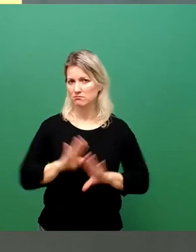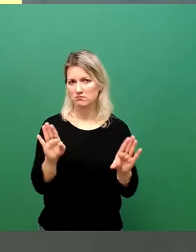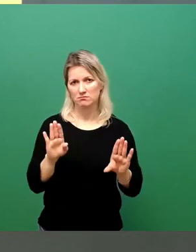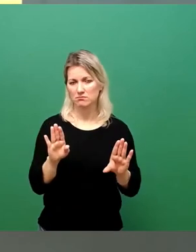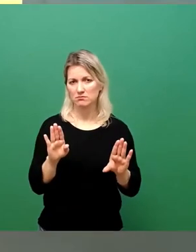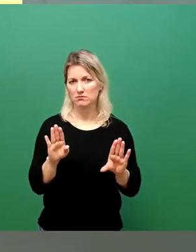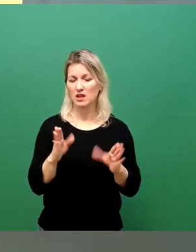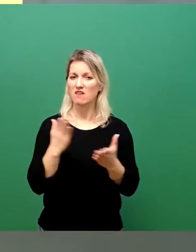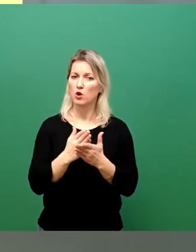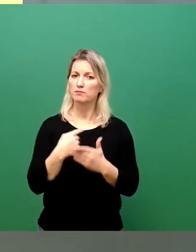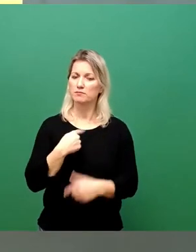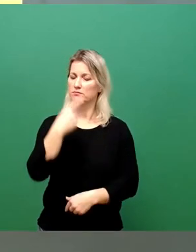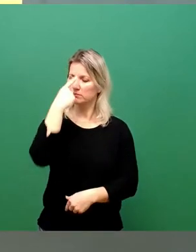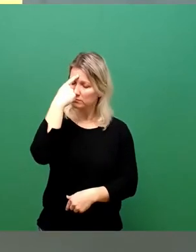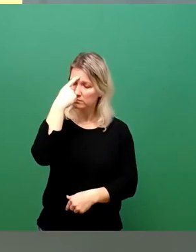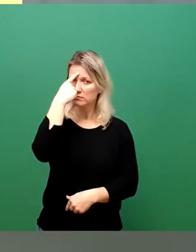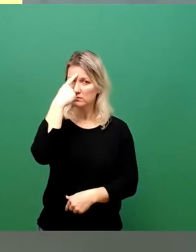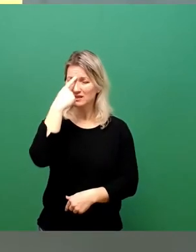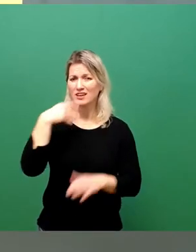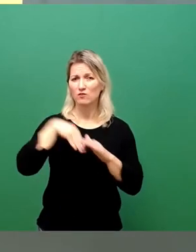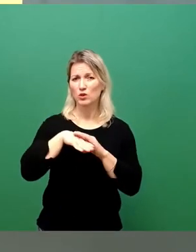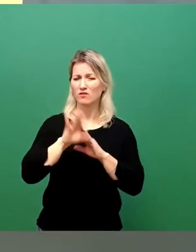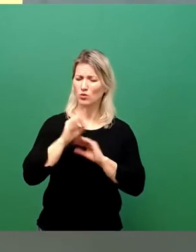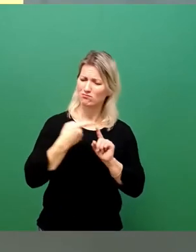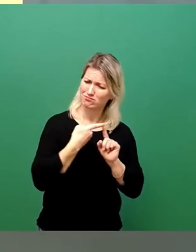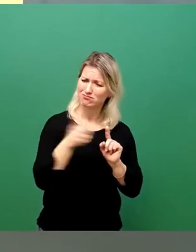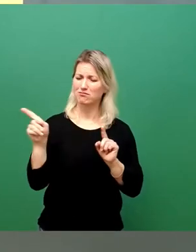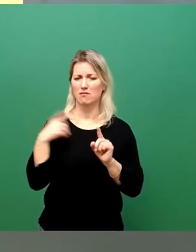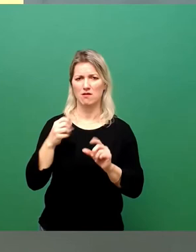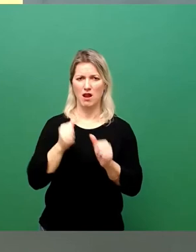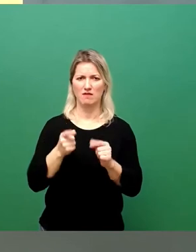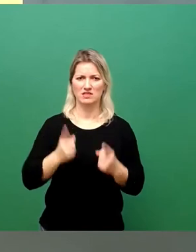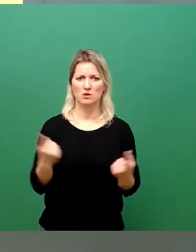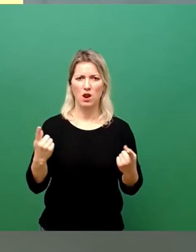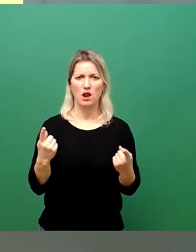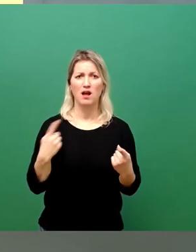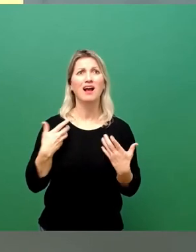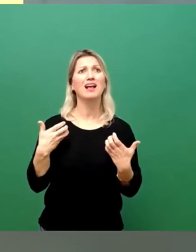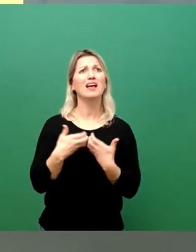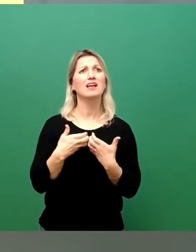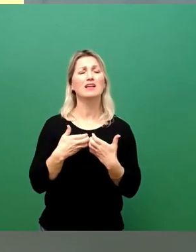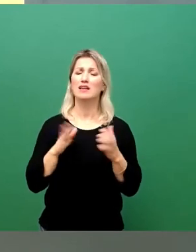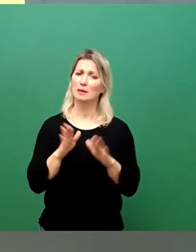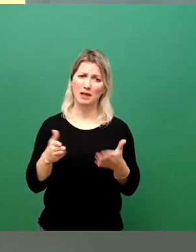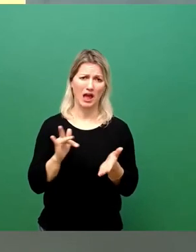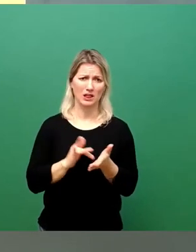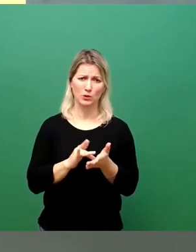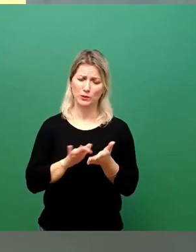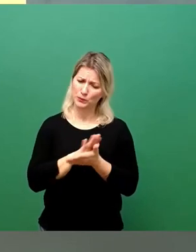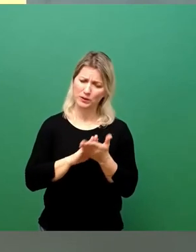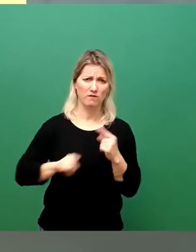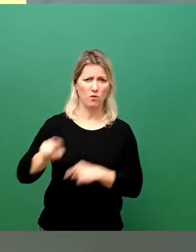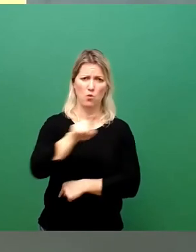überzeugt, dass wir jedem Flüchtling helfen sollten. Krieg ist nicht zu rechtfertigen. Keiner.